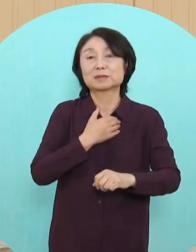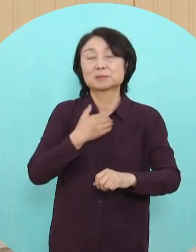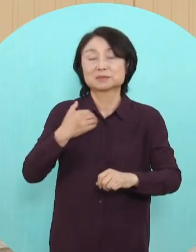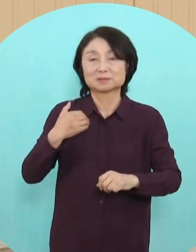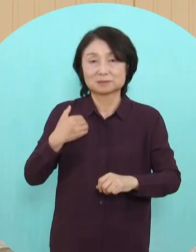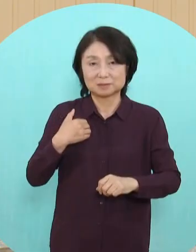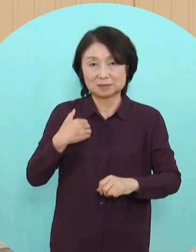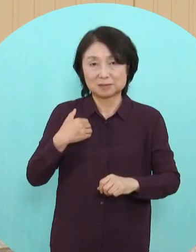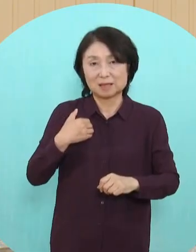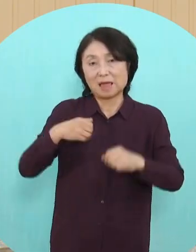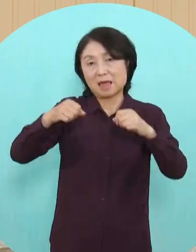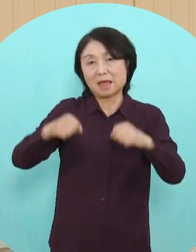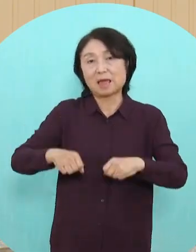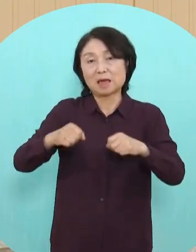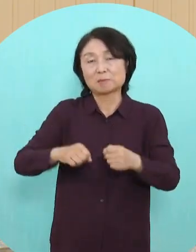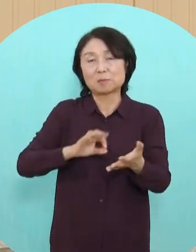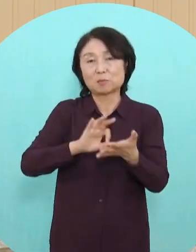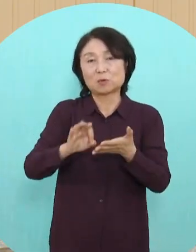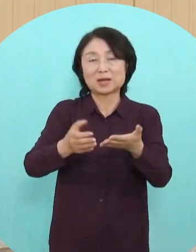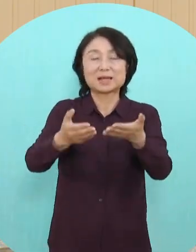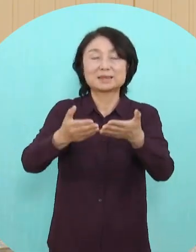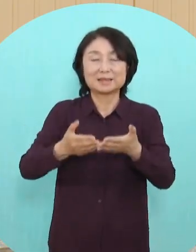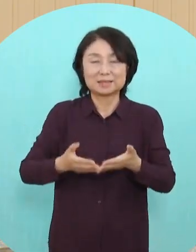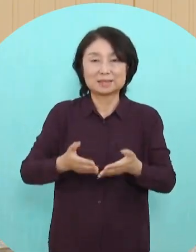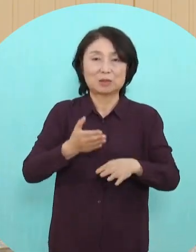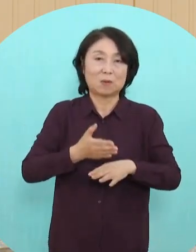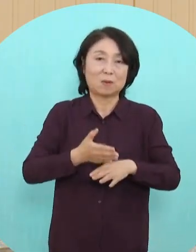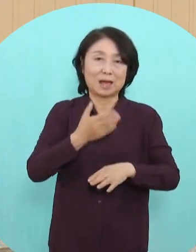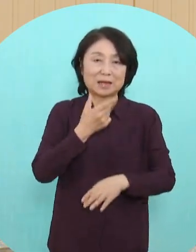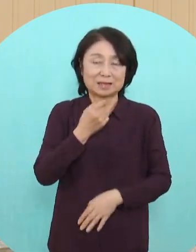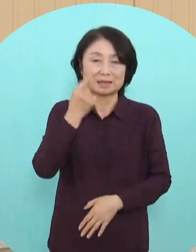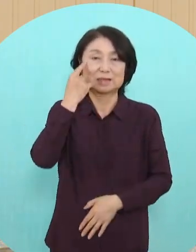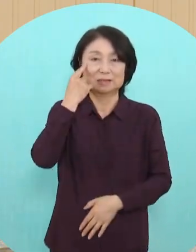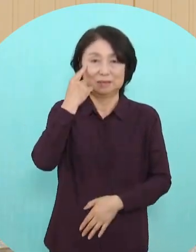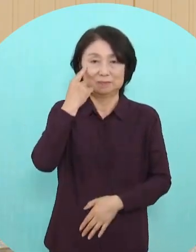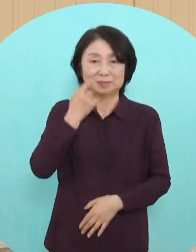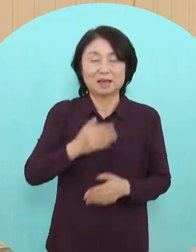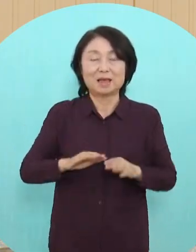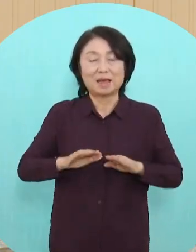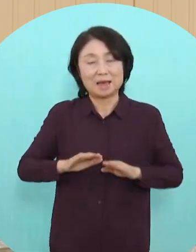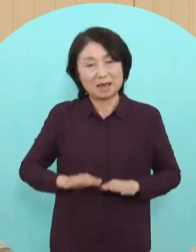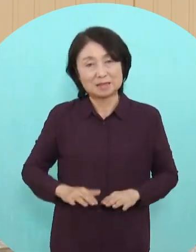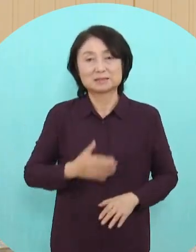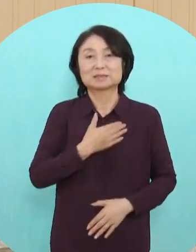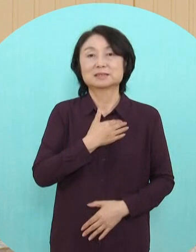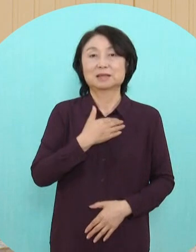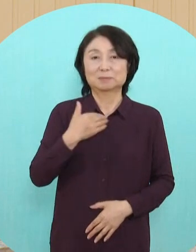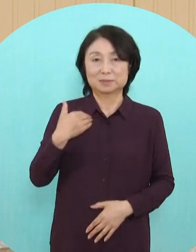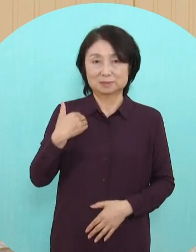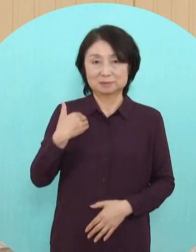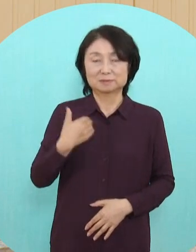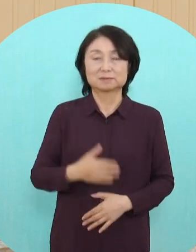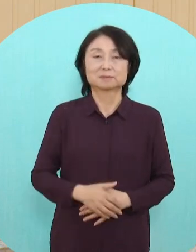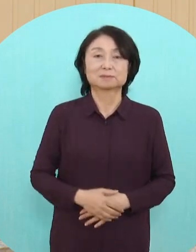可動ポンプを買っていただいたということはありがたいということで、うん、安心になりますね。